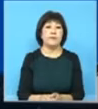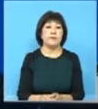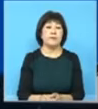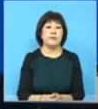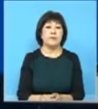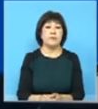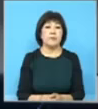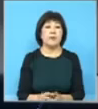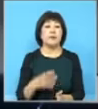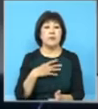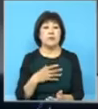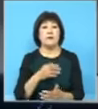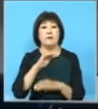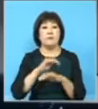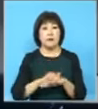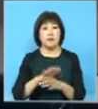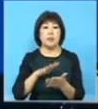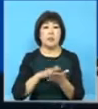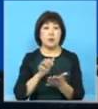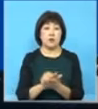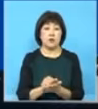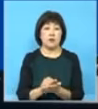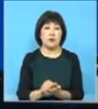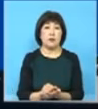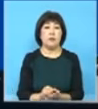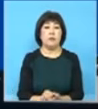были обсуждены факты нарушений,